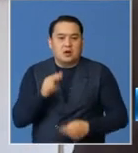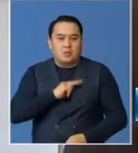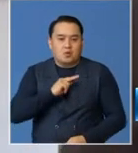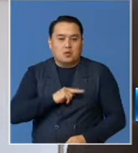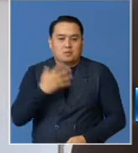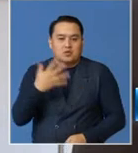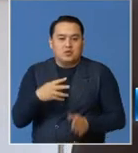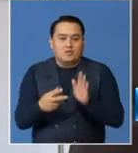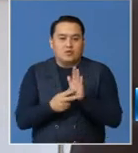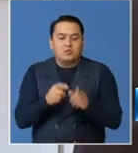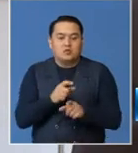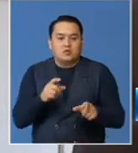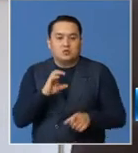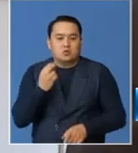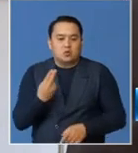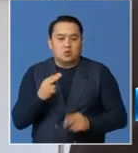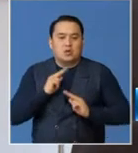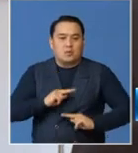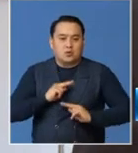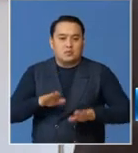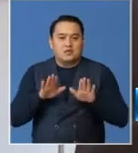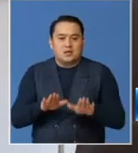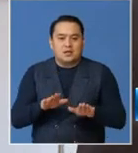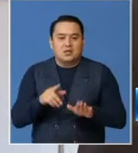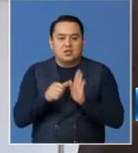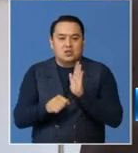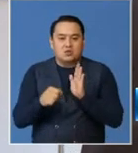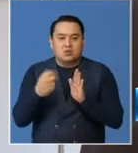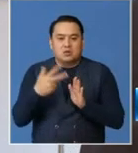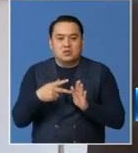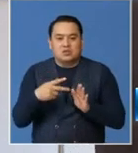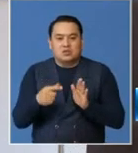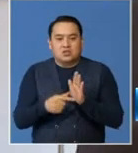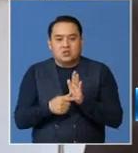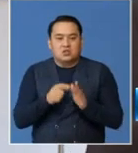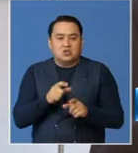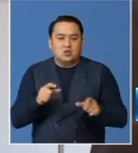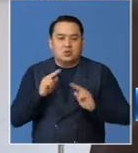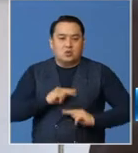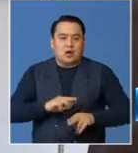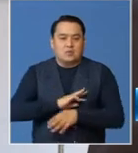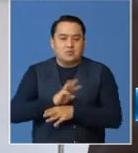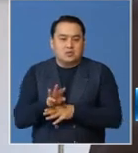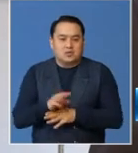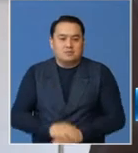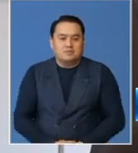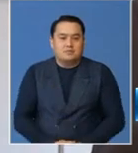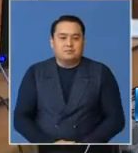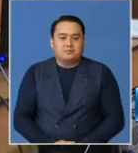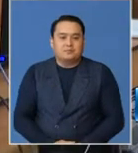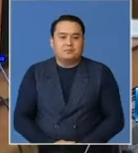58 человек на социально рабочие места и 638 человек трудоустроены на постоянные места